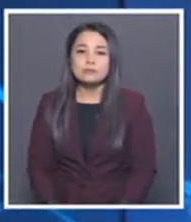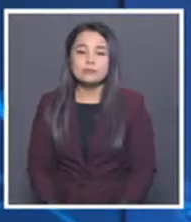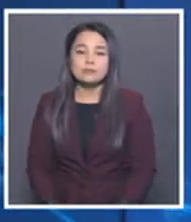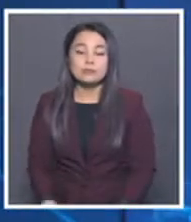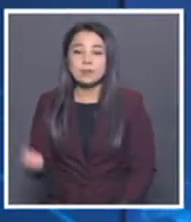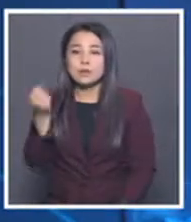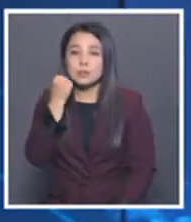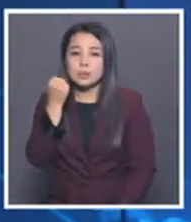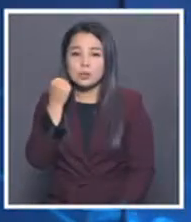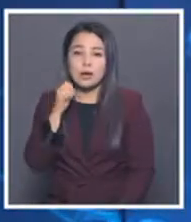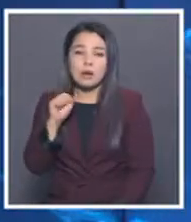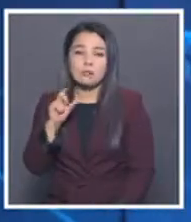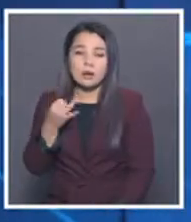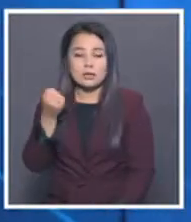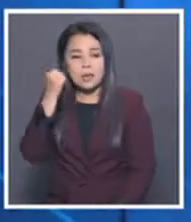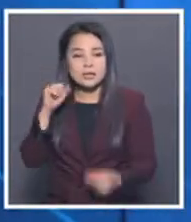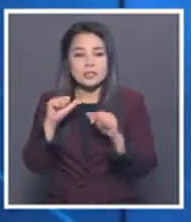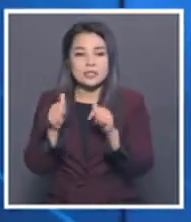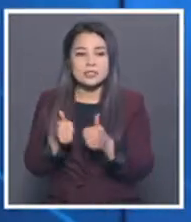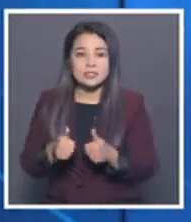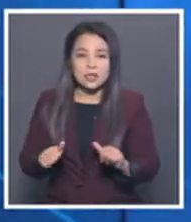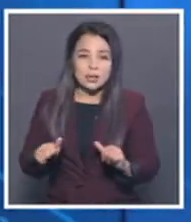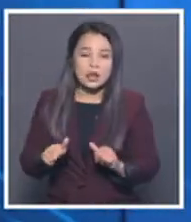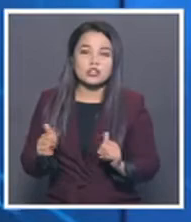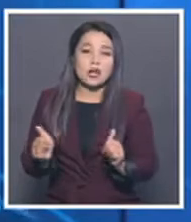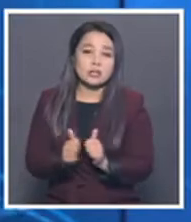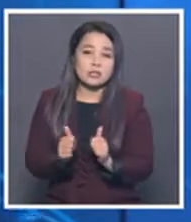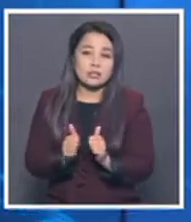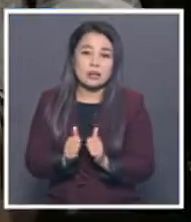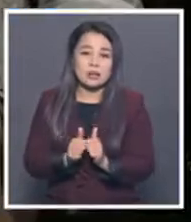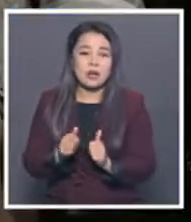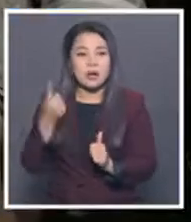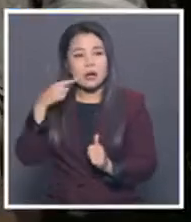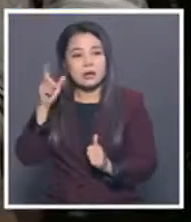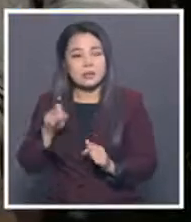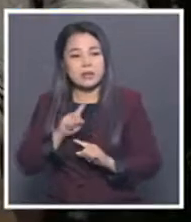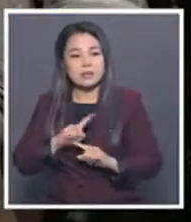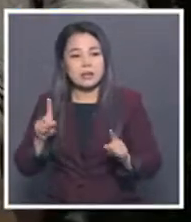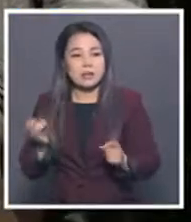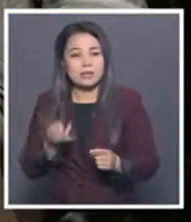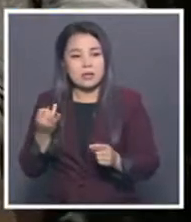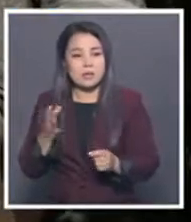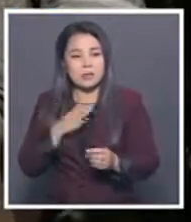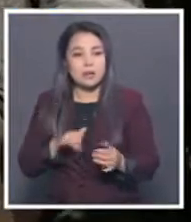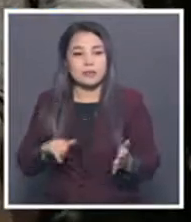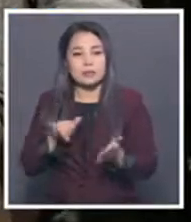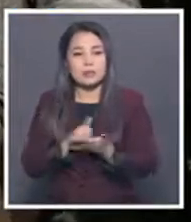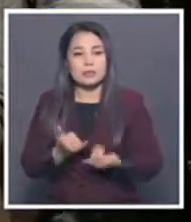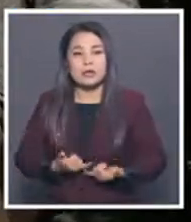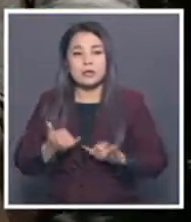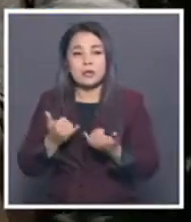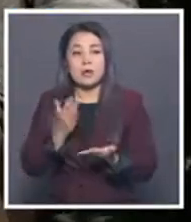Хабарымыздың соңында тағы бір ақпарат. Мәскеудегі Абай ескерткішінің жанында ақынға арналған ерекше инсталляция көпшілік назарына